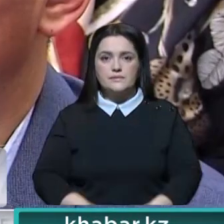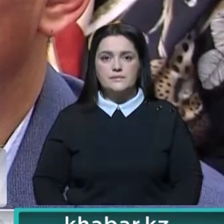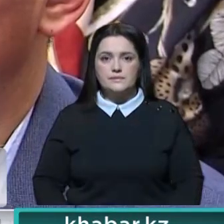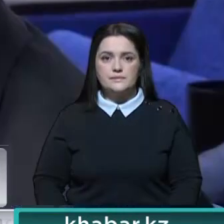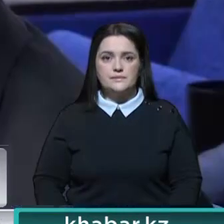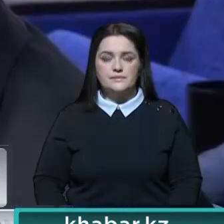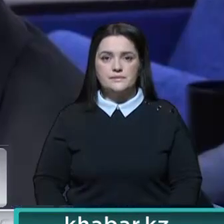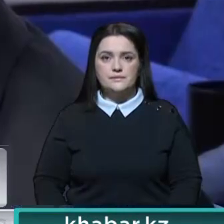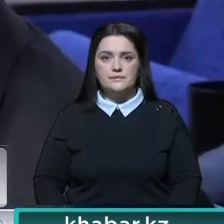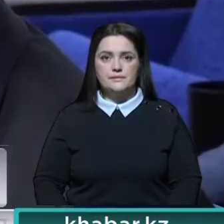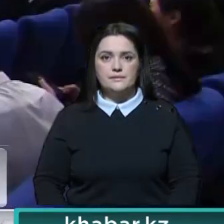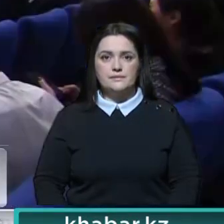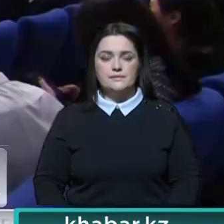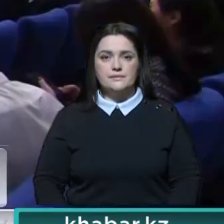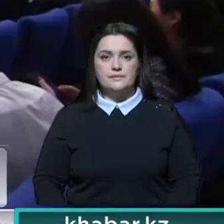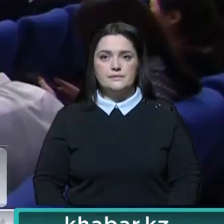инфраструктуры.